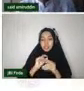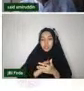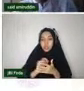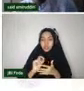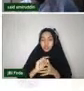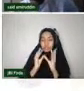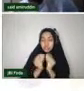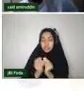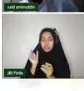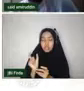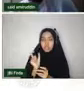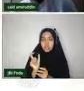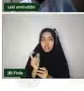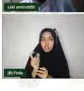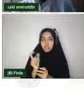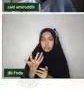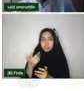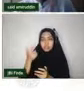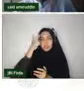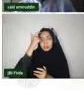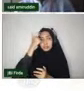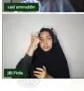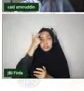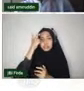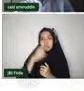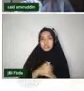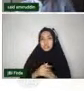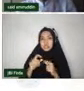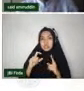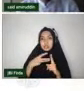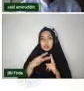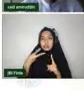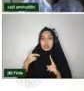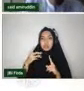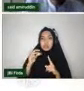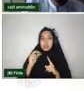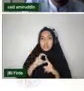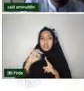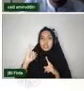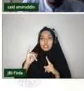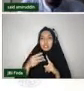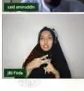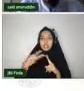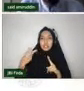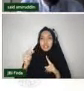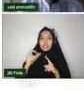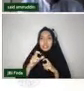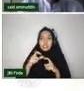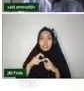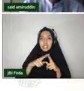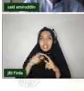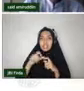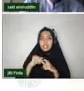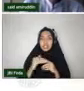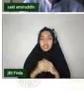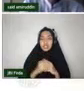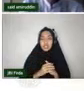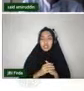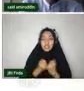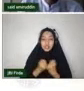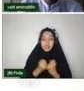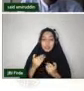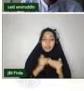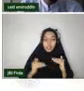adalah dengan pembelajaran berdiferensiasi. Sekarang ada pembelajaran diferensiasi kita kenal, yaitu usaha untuk menyesuaikan proses pembelajaran di kelas untuk